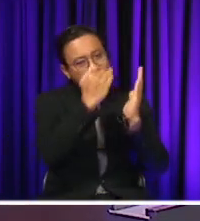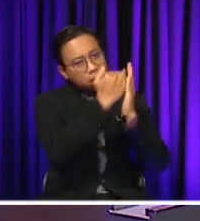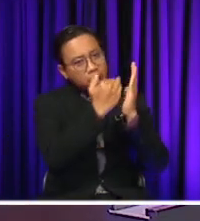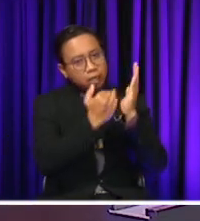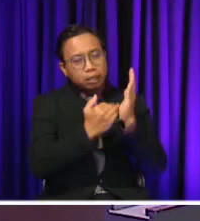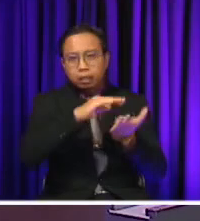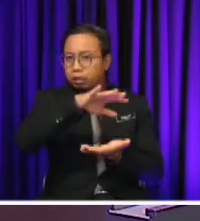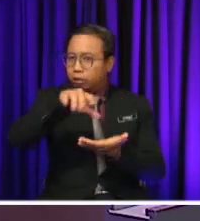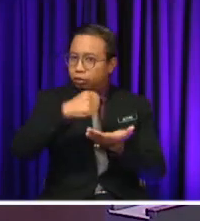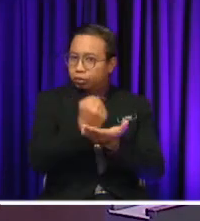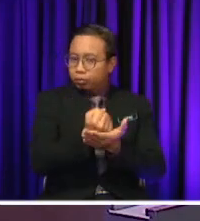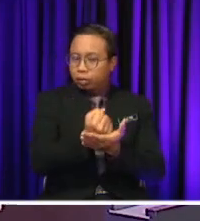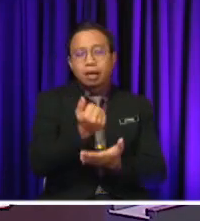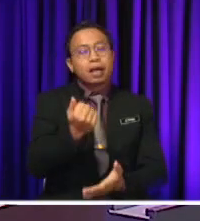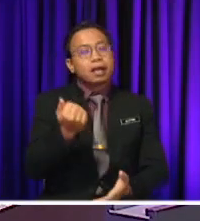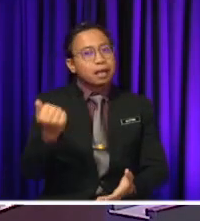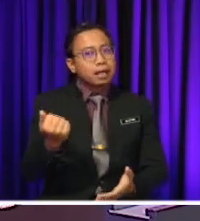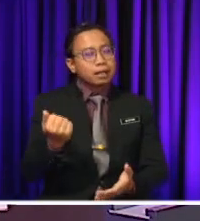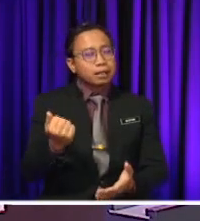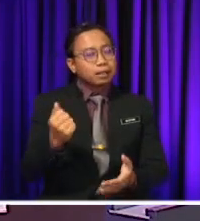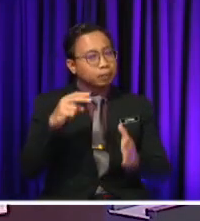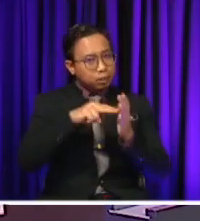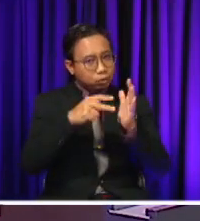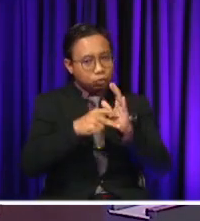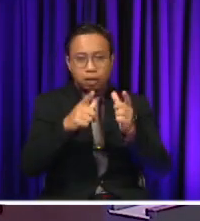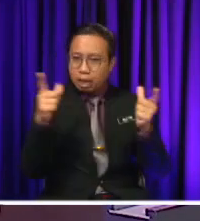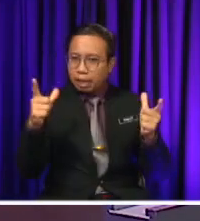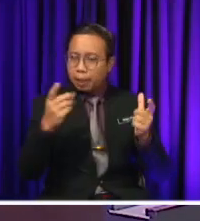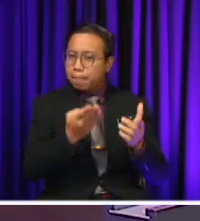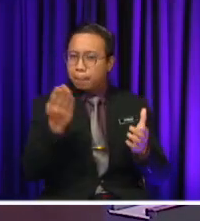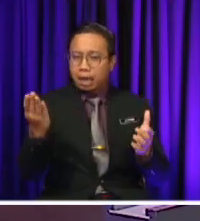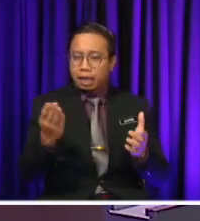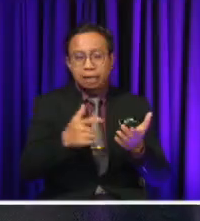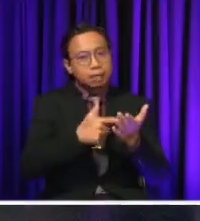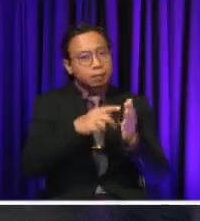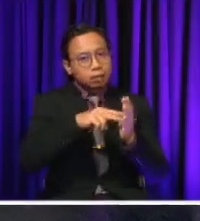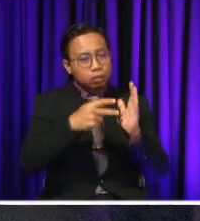alat-alat bahan-bahan dua benda yang berbeda